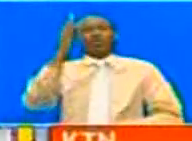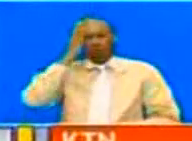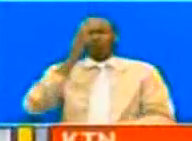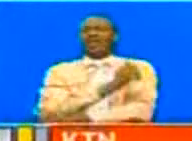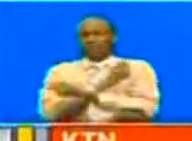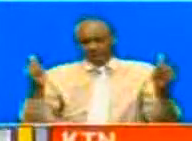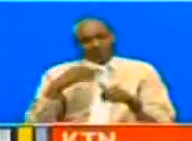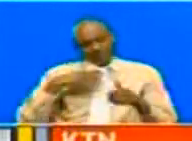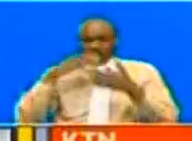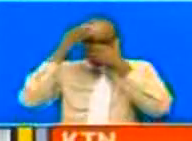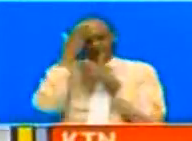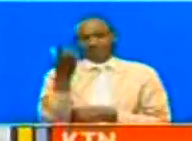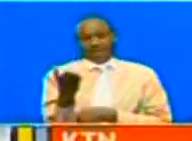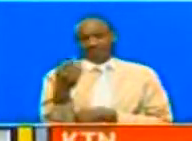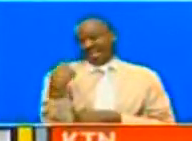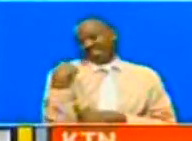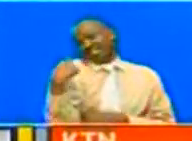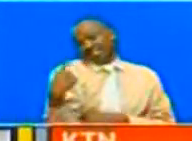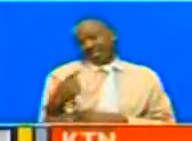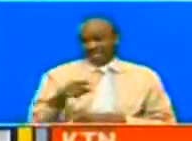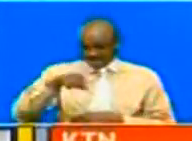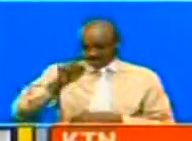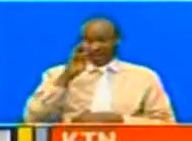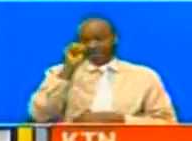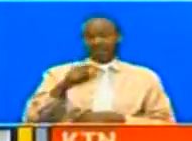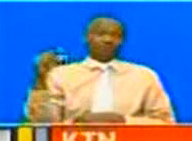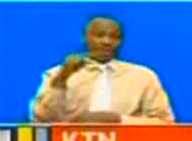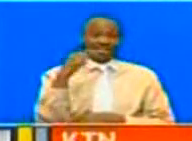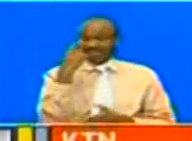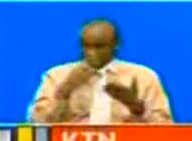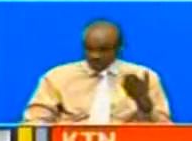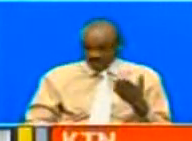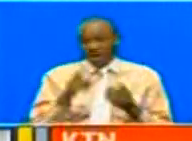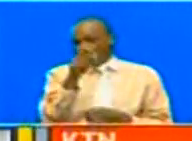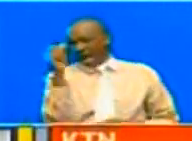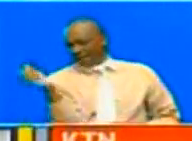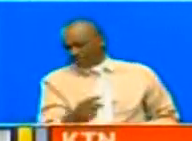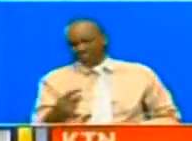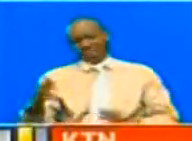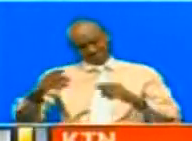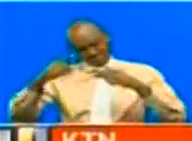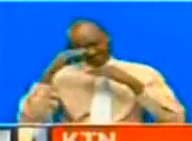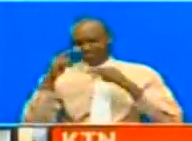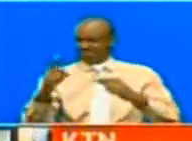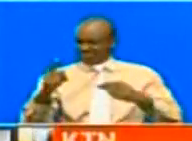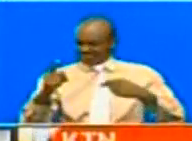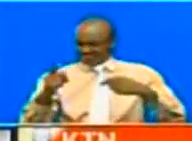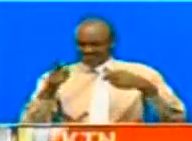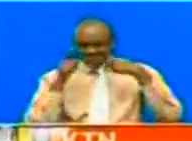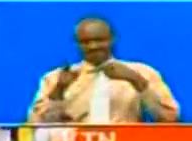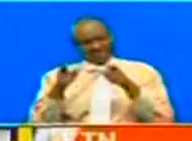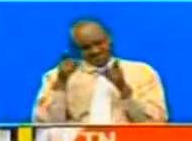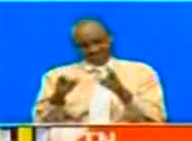wa ugaidi. Majuzi Duale ameahidi kuwa katika muda wa mwezi mmoja atawasilisha majina ya wafadhili wa